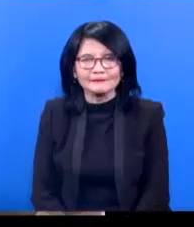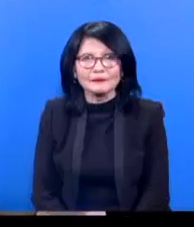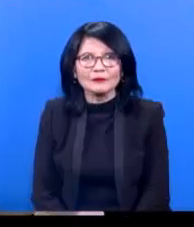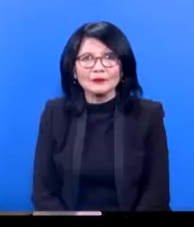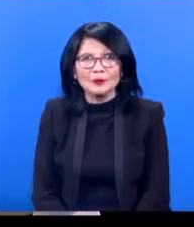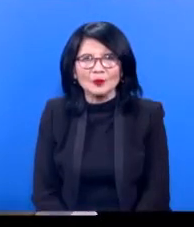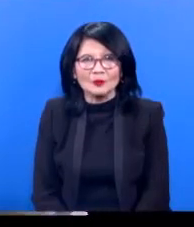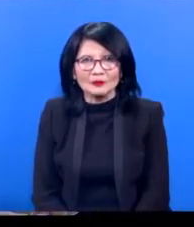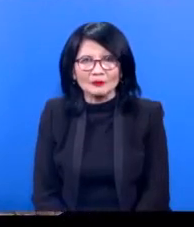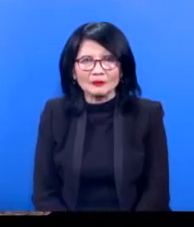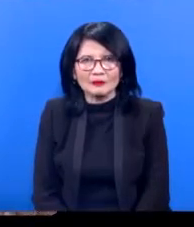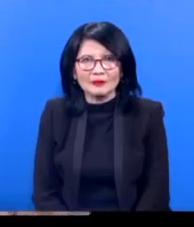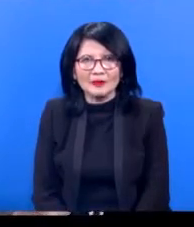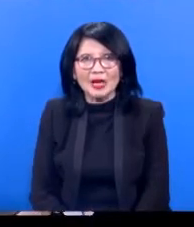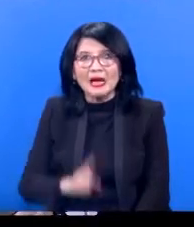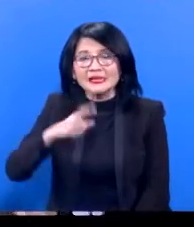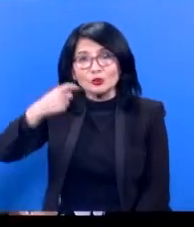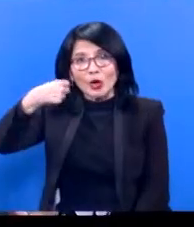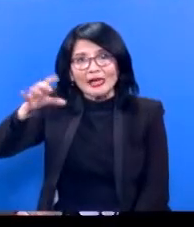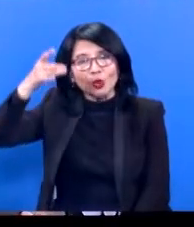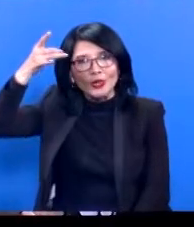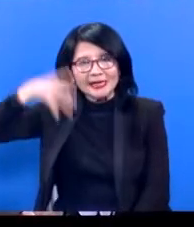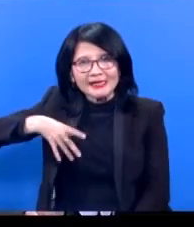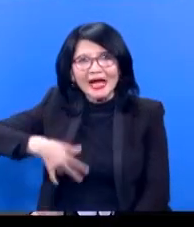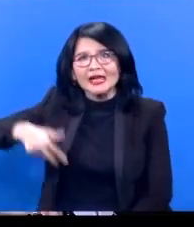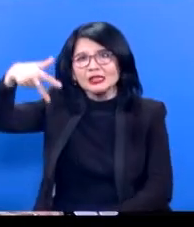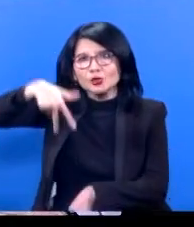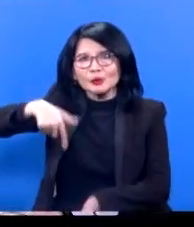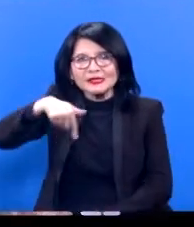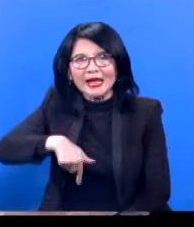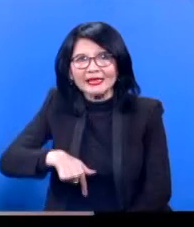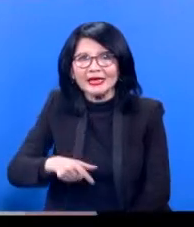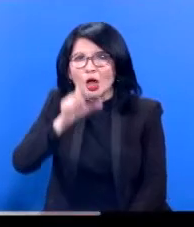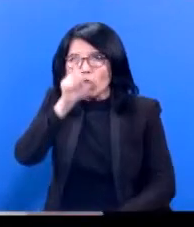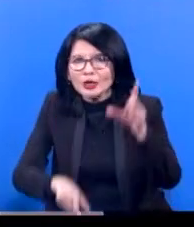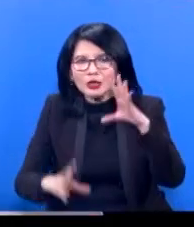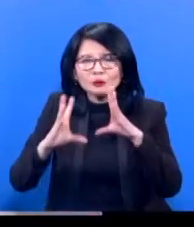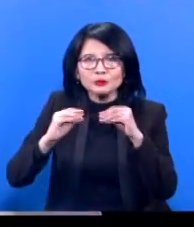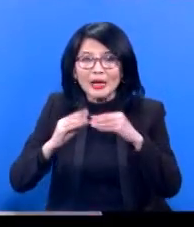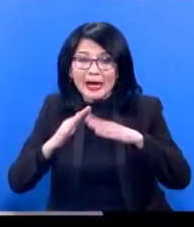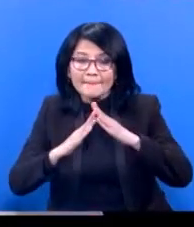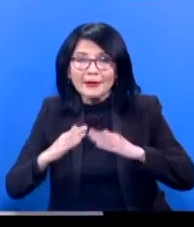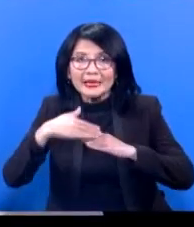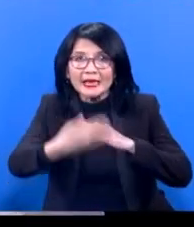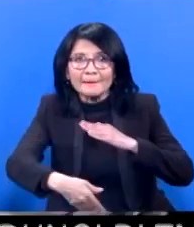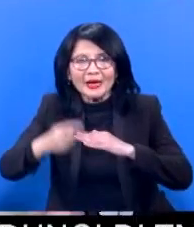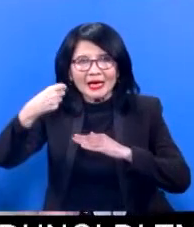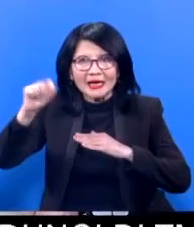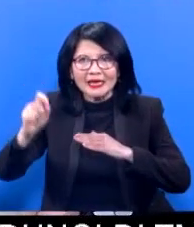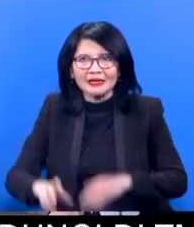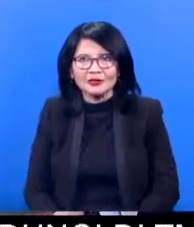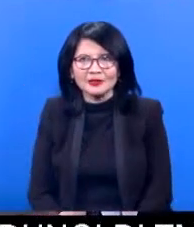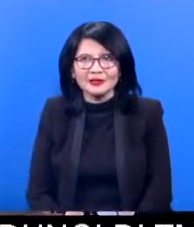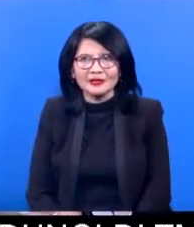Hai selanjutnya informasi viral sebuah kantor desa di Sidrap Sulawesi Selatan jadi perbincangan bagian depan kantor desa dibangun menyerupai istana